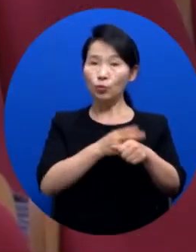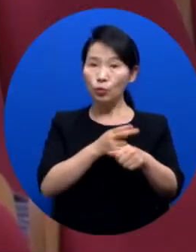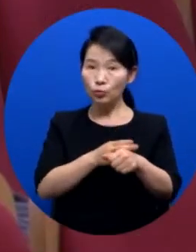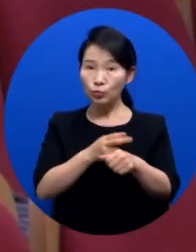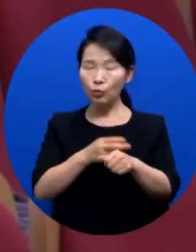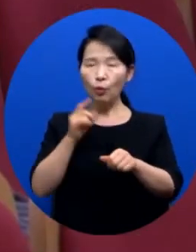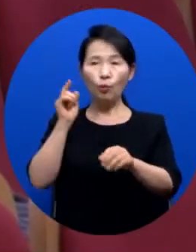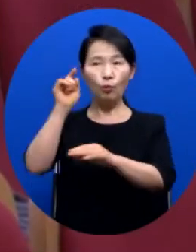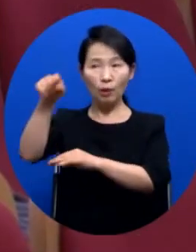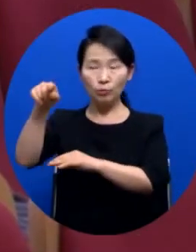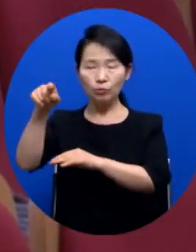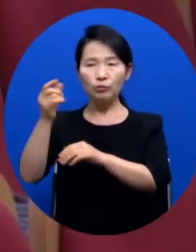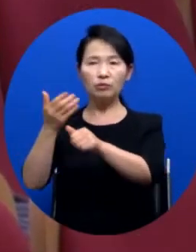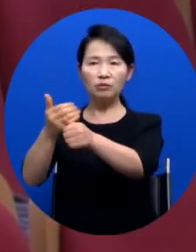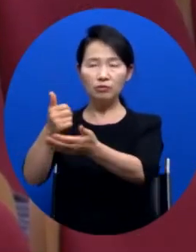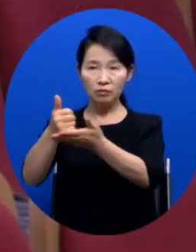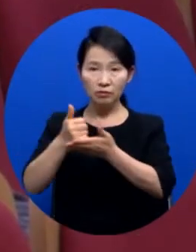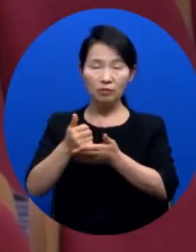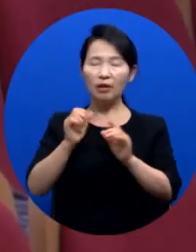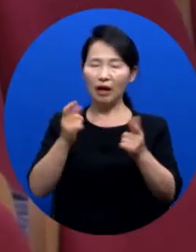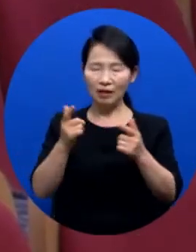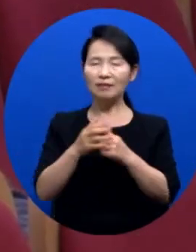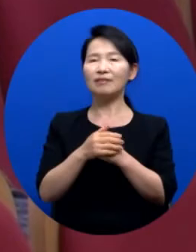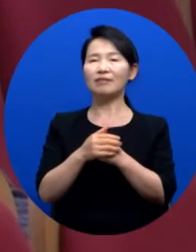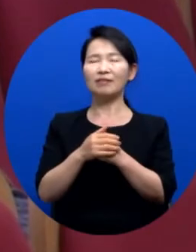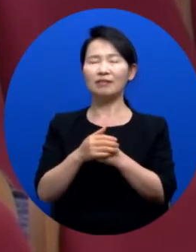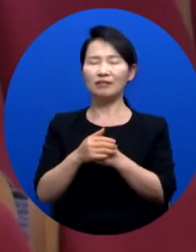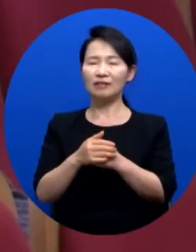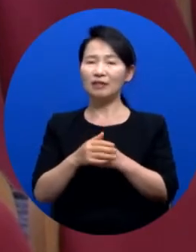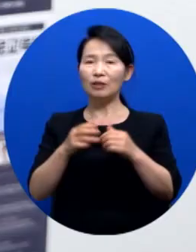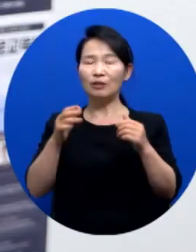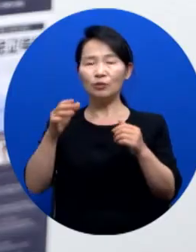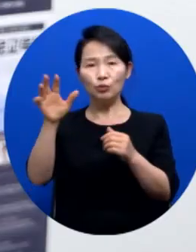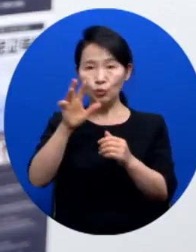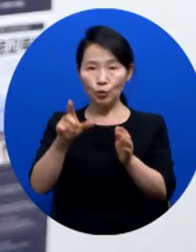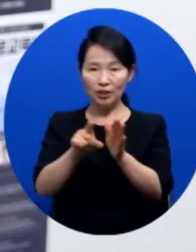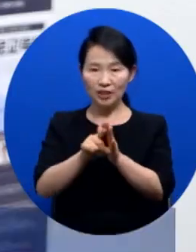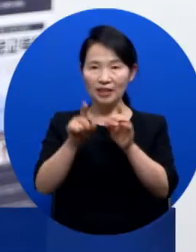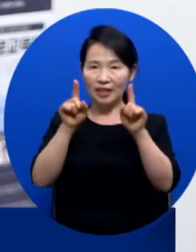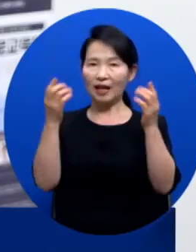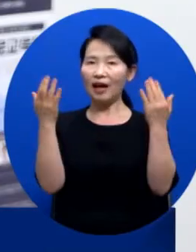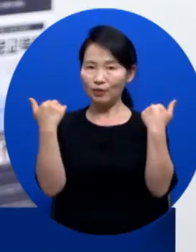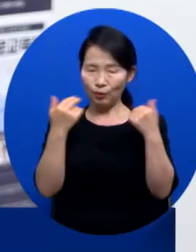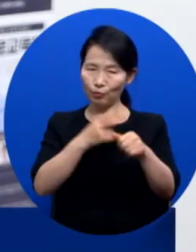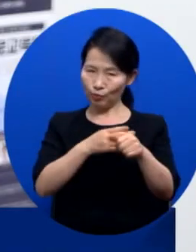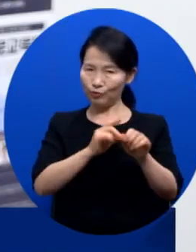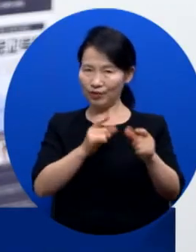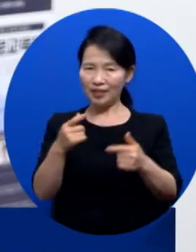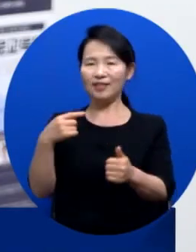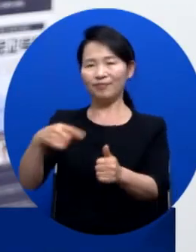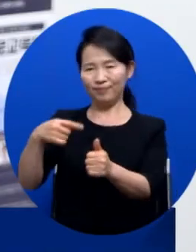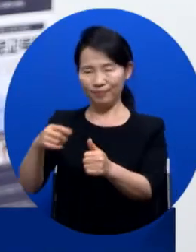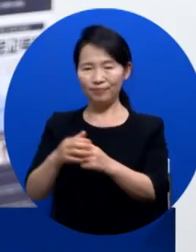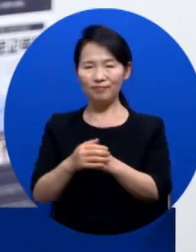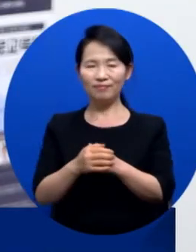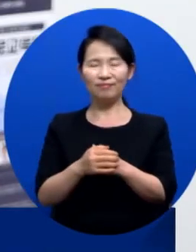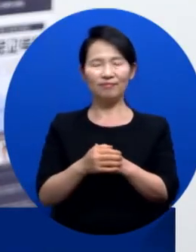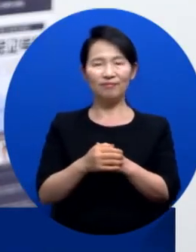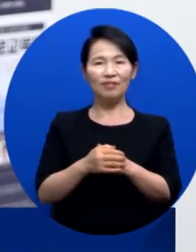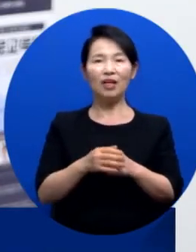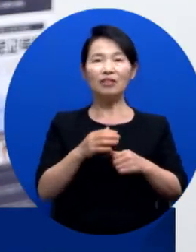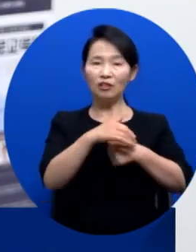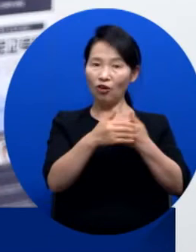외부 강사가 아닌 현 총신대 교수들로만 구성했습니다. 성경에 대해서 이제 잘 아셔야 되고요. 그리고